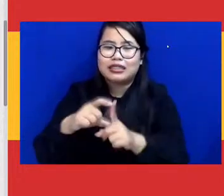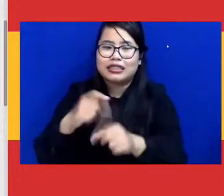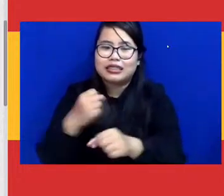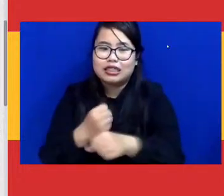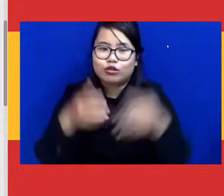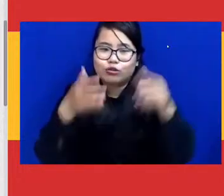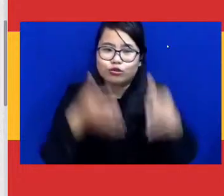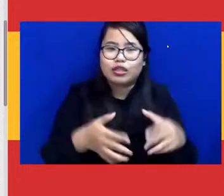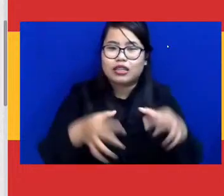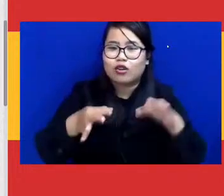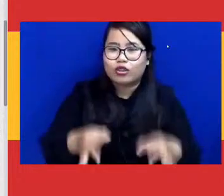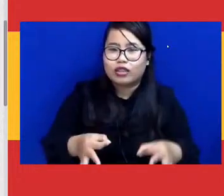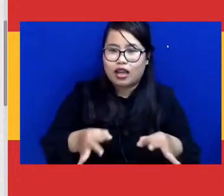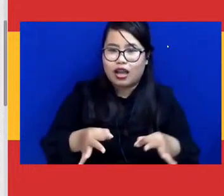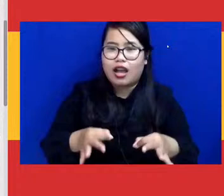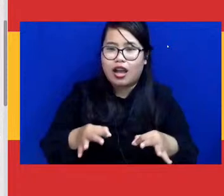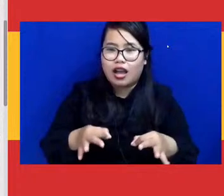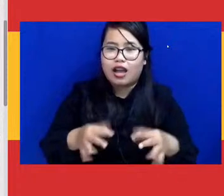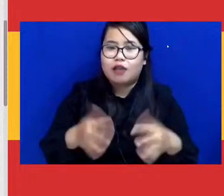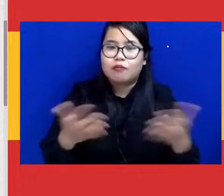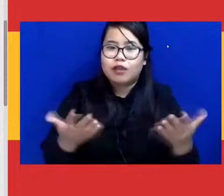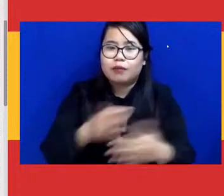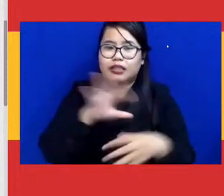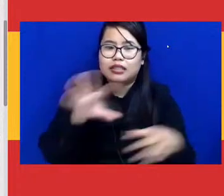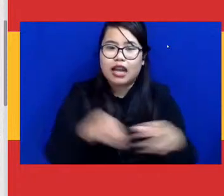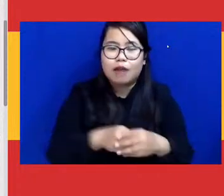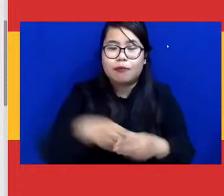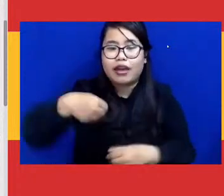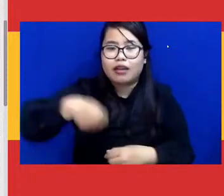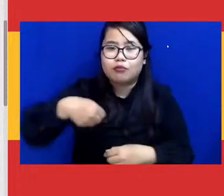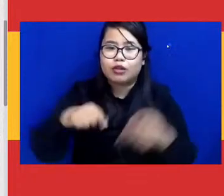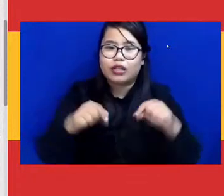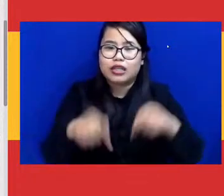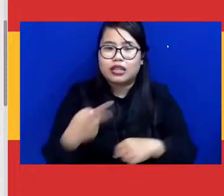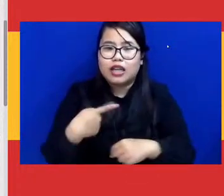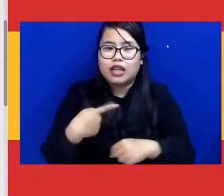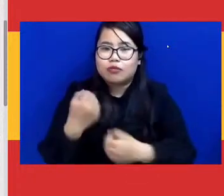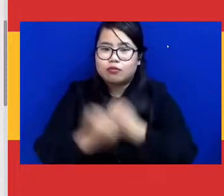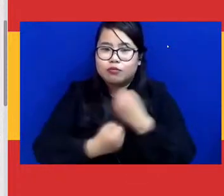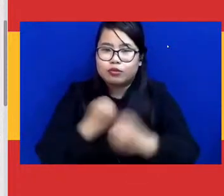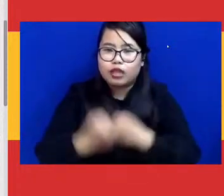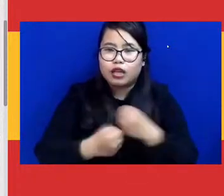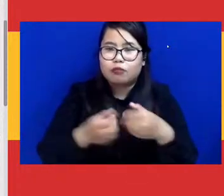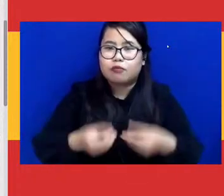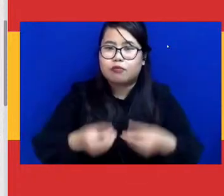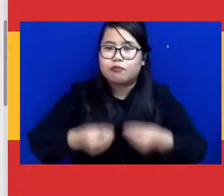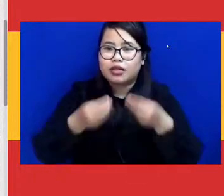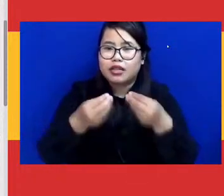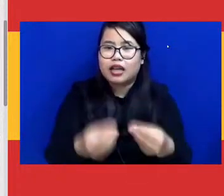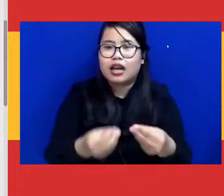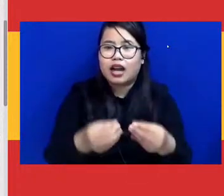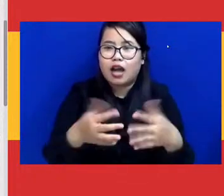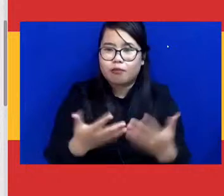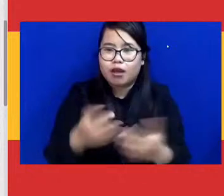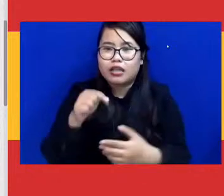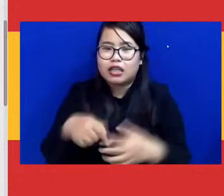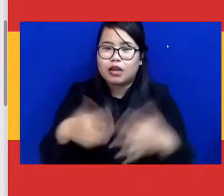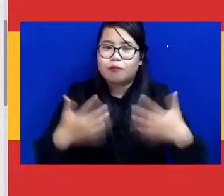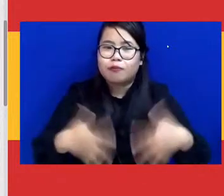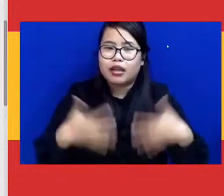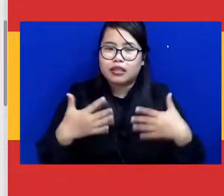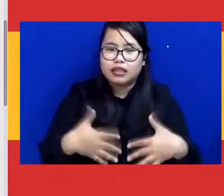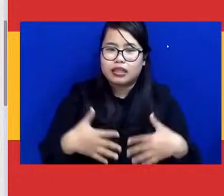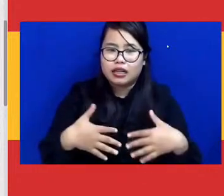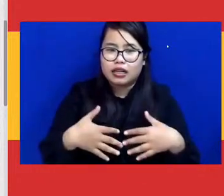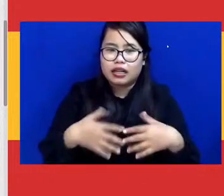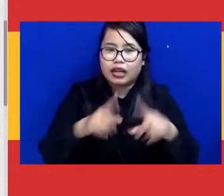kota. Nah, di dalam handbook ini, kami juga berusaha memberikan yang dinamakan practical guide, how